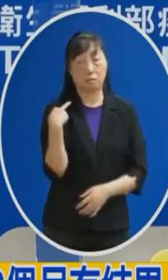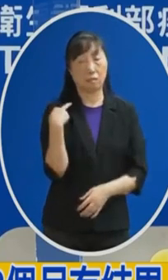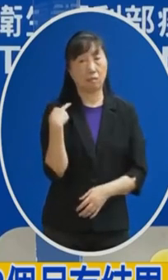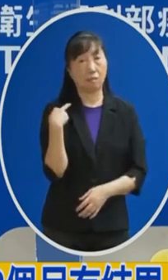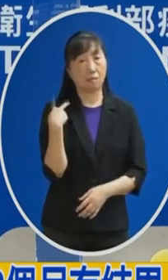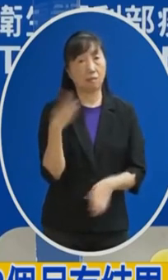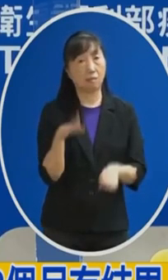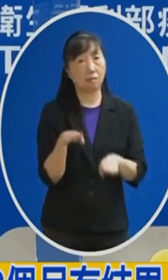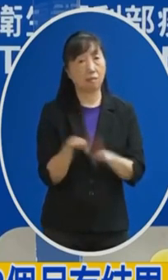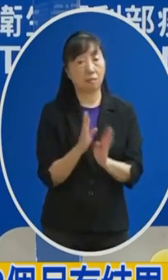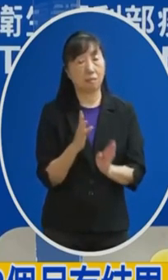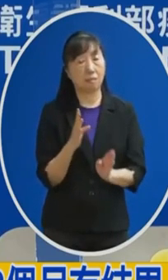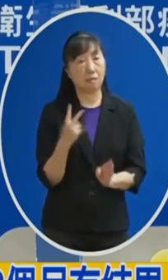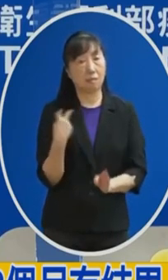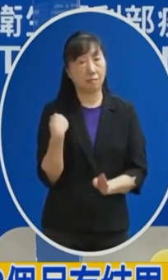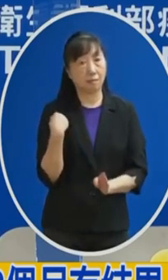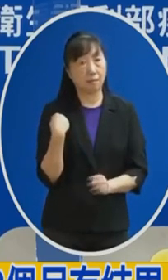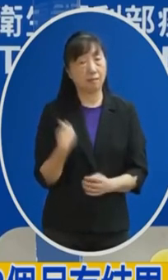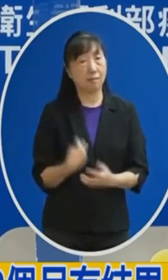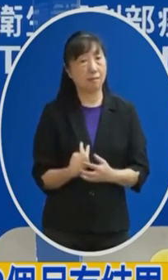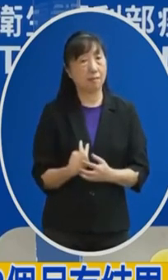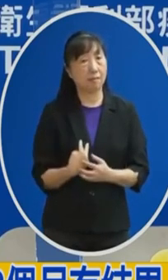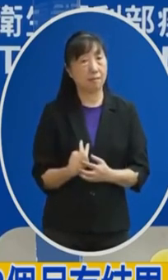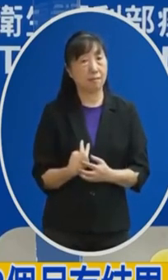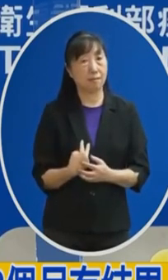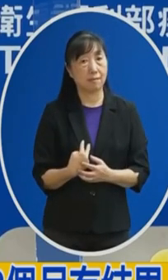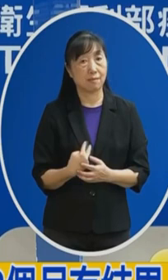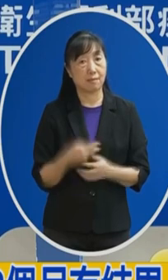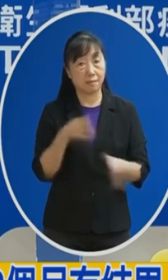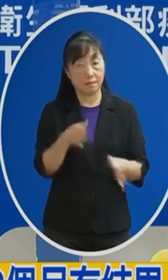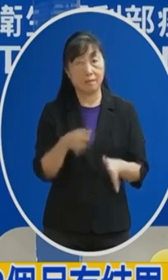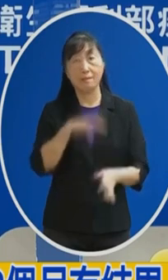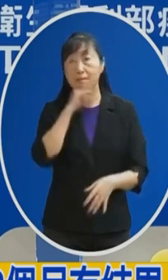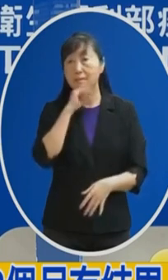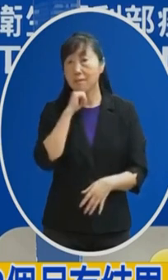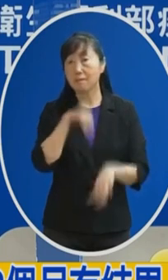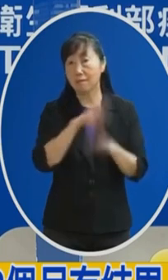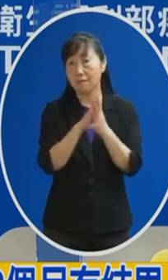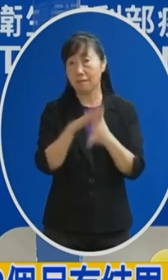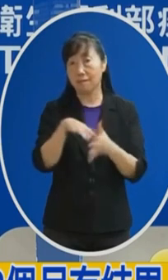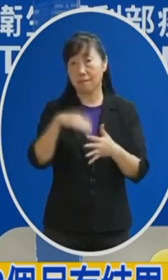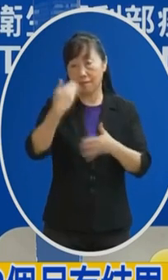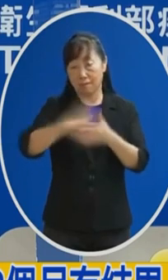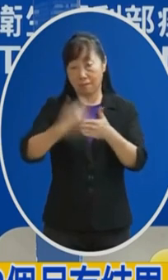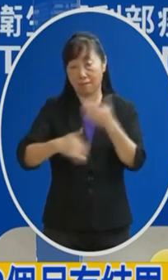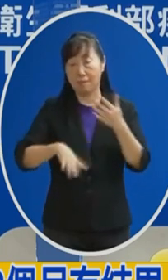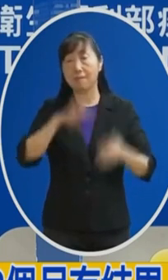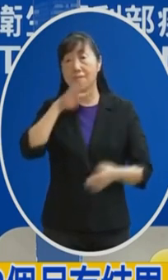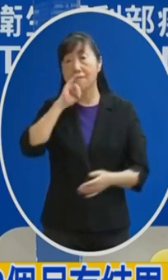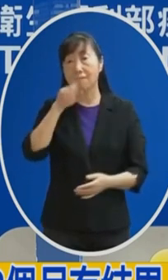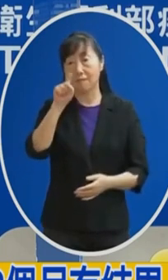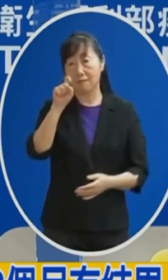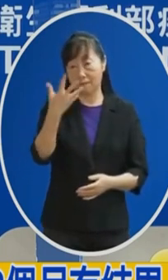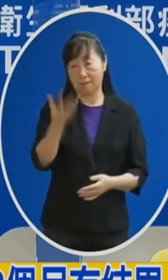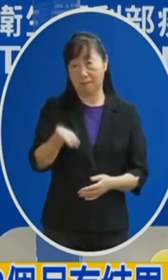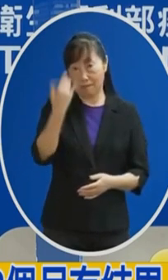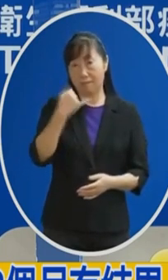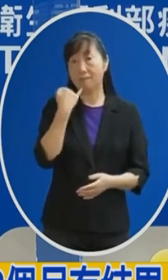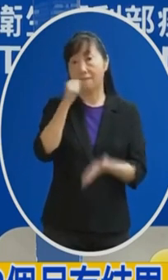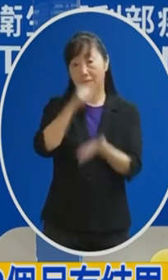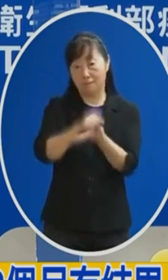开始前两天把这个年龄层放到18岁开始来做意愿登记了。